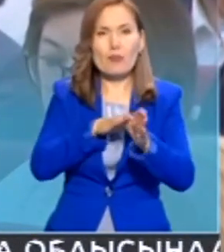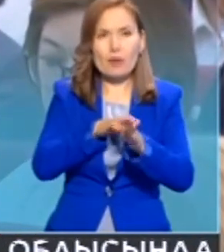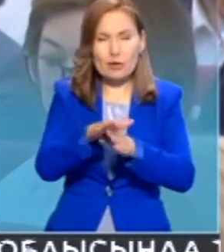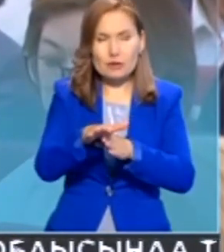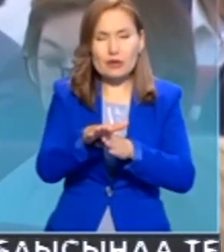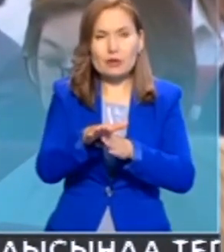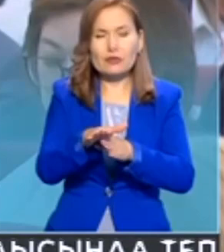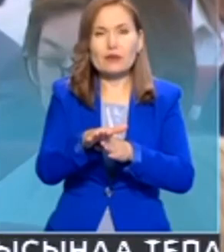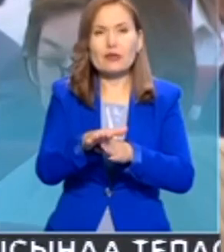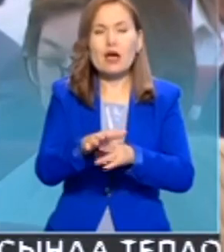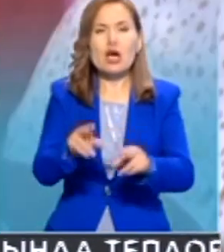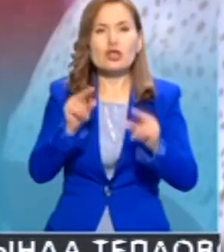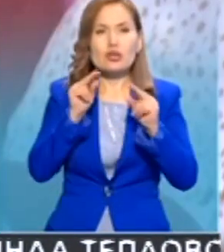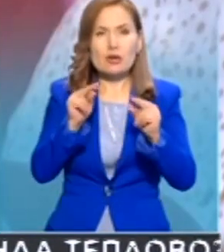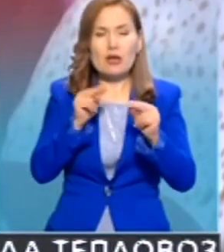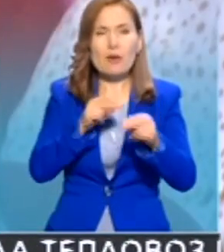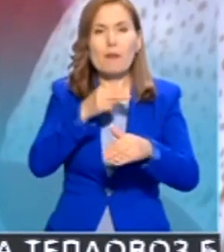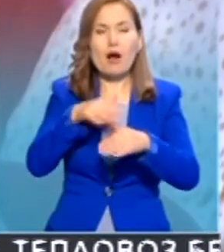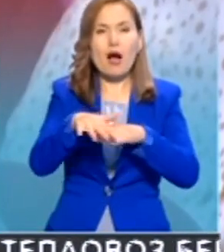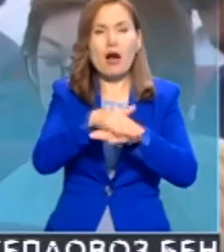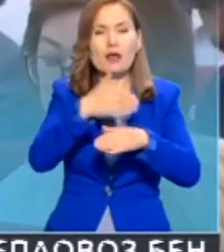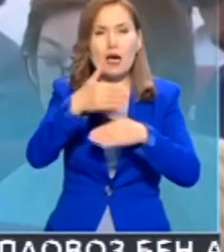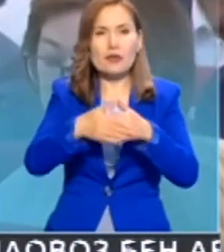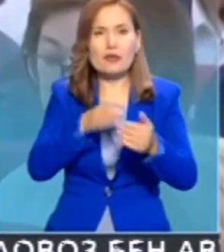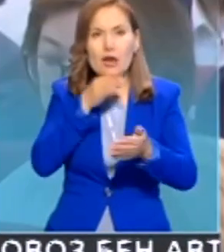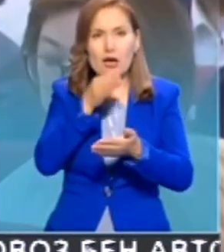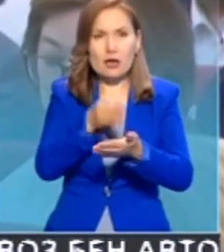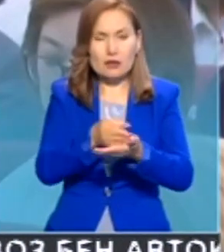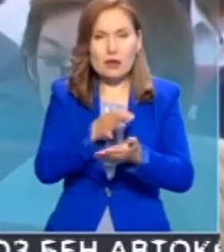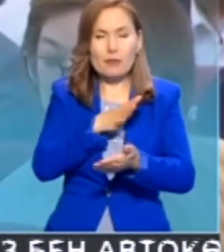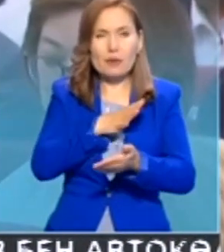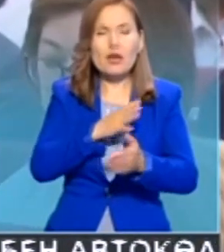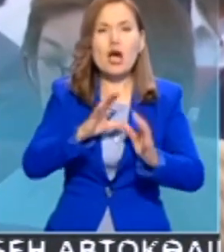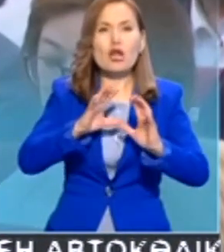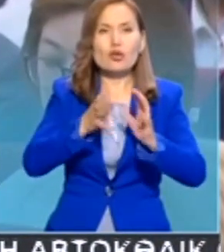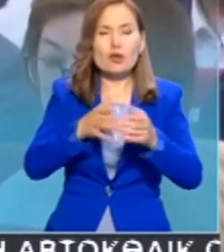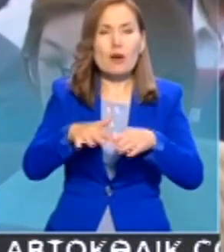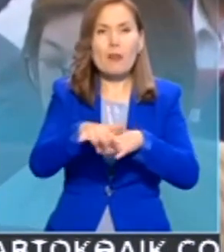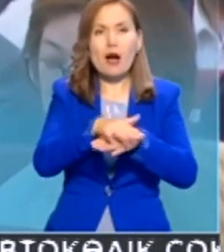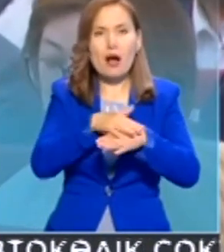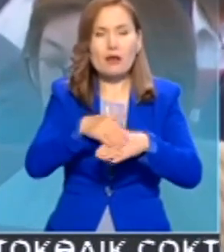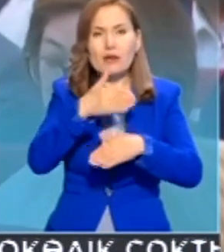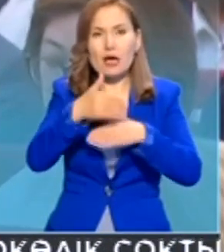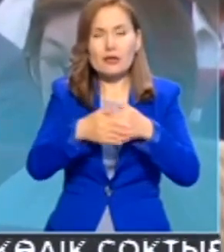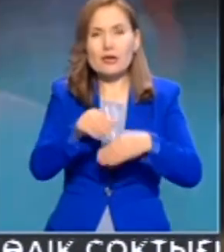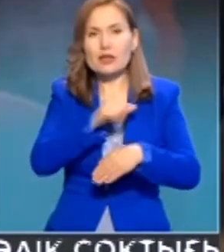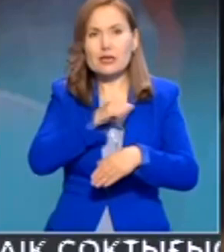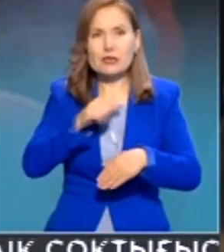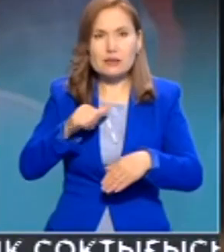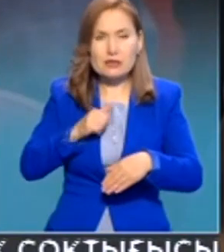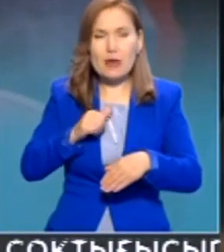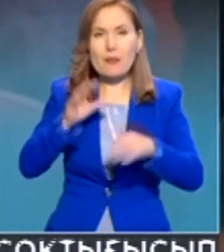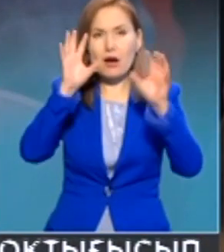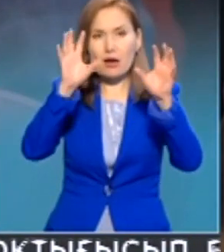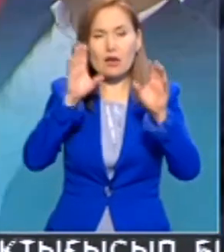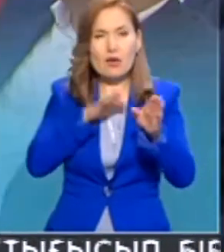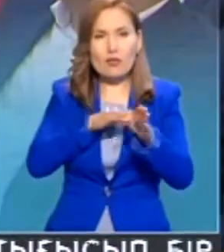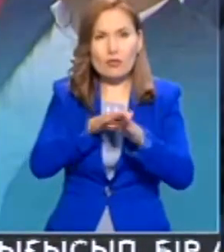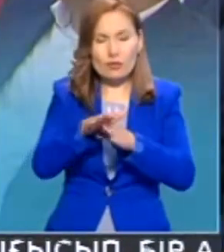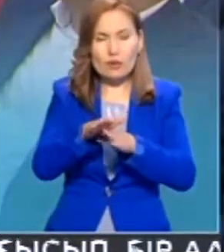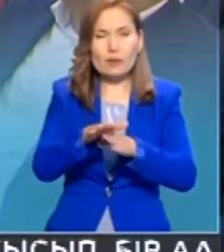салтанатты түрде халық алдында ант етемін деп. Сондықтан да дүниежүзі алдында, халықтың алдында өз ант берген конституцияны ол бұлжытпай орындап